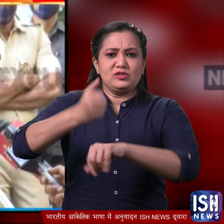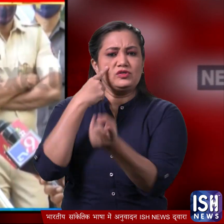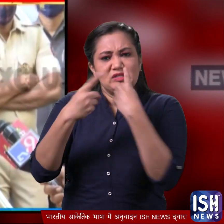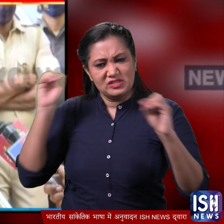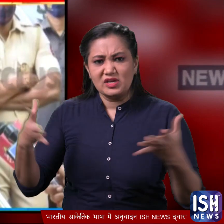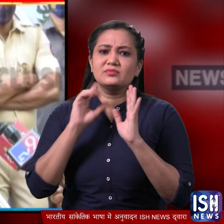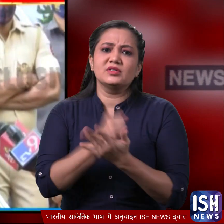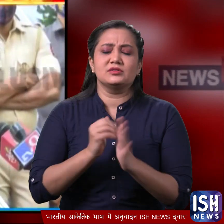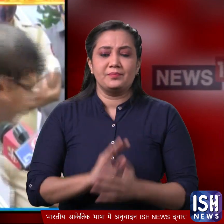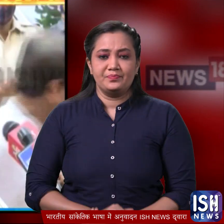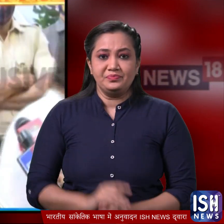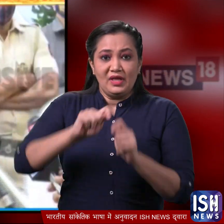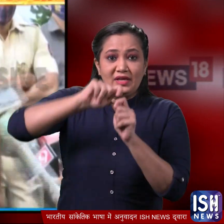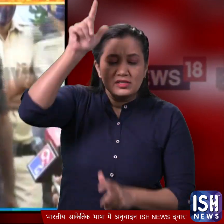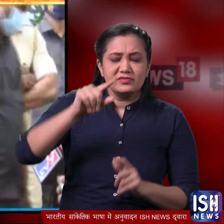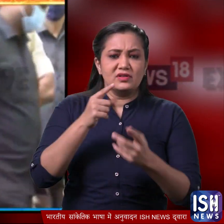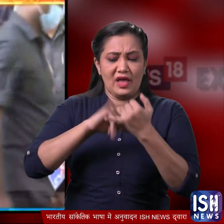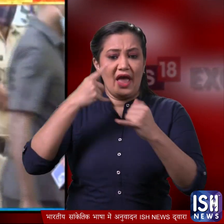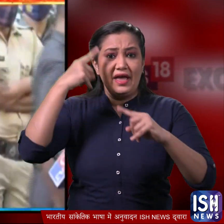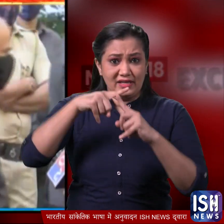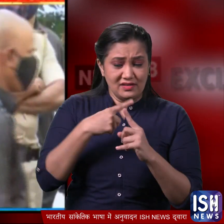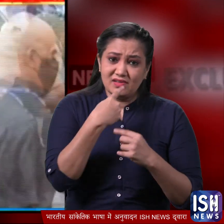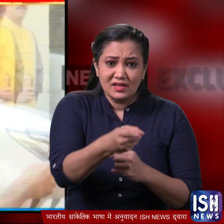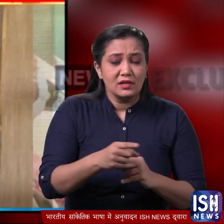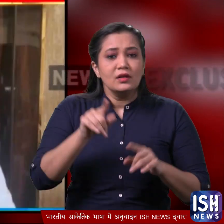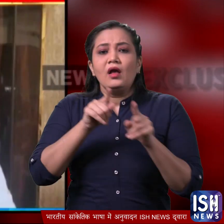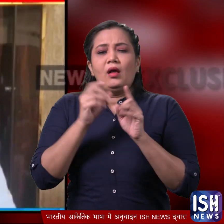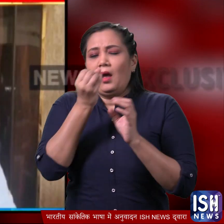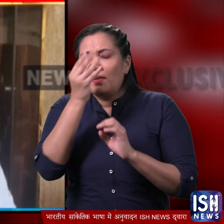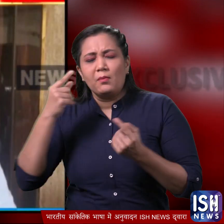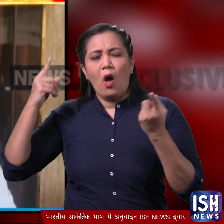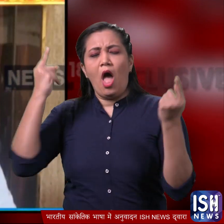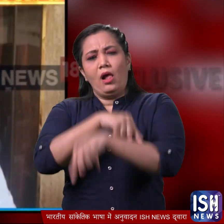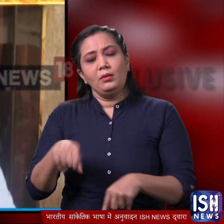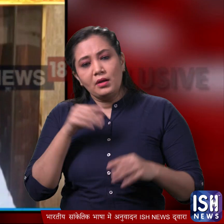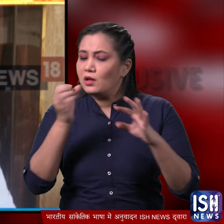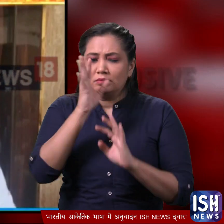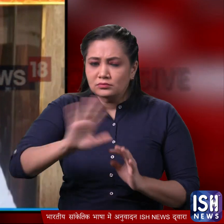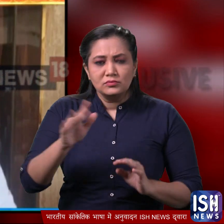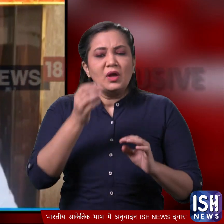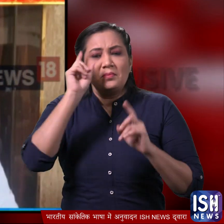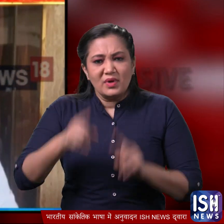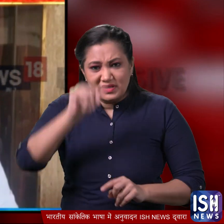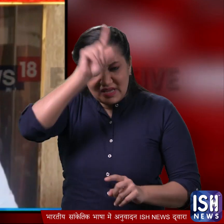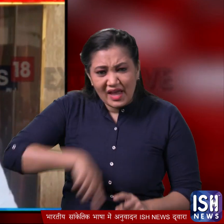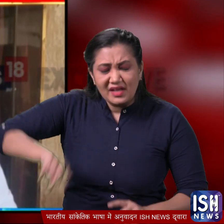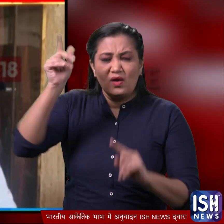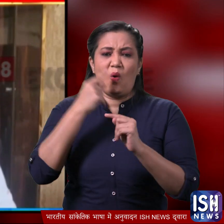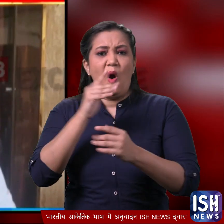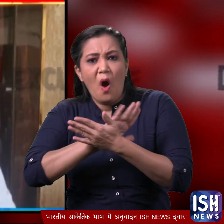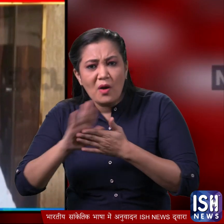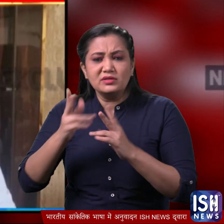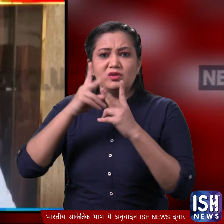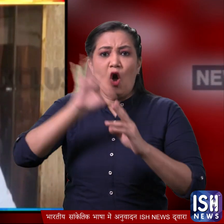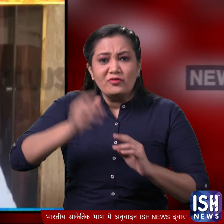करके एक जांच होनी चाहिए। लेकिन जब शिवसेना ने मामले में एसआईटी जांच की मांग उठाई तो बीजेपी ने सीबीआई जांच की गुहार लगा दी। देश भर में